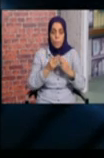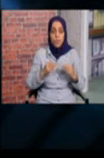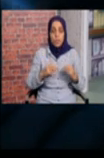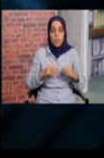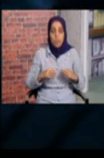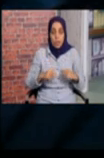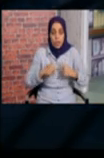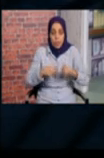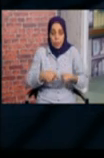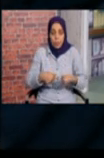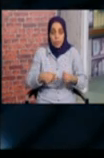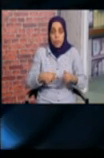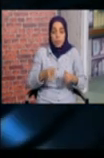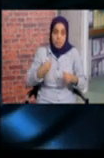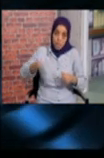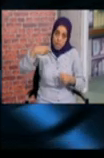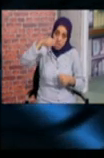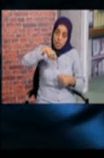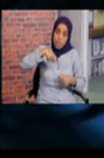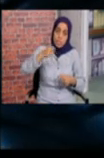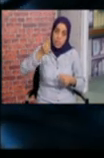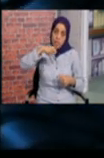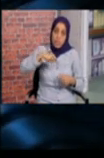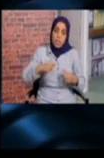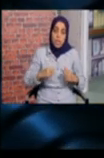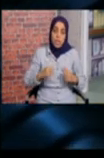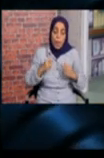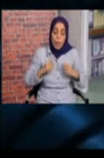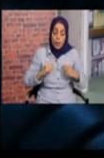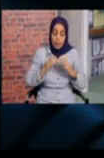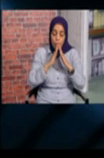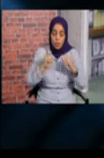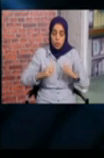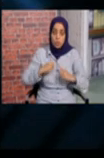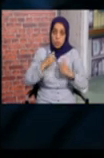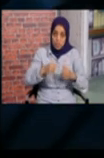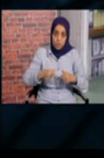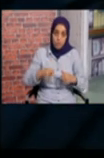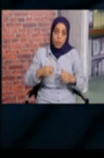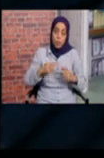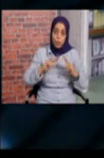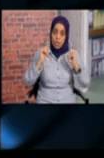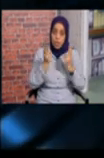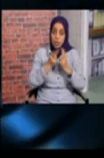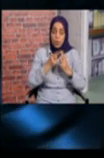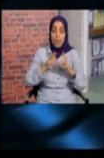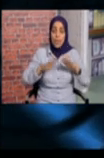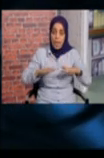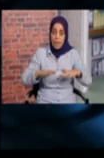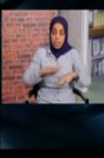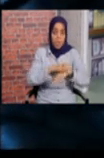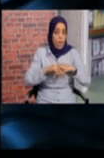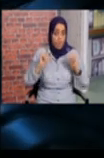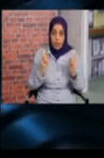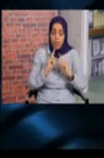احنا النسبه يعني زادت عن اللي كان متوقع ان مصر تخش بيها. والدول عاده برضو بيبقى كل مؤشر